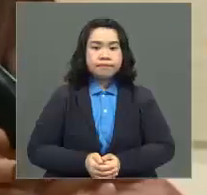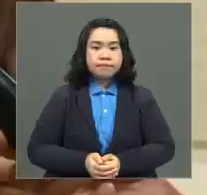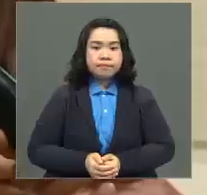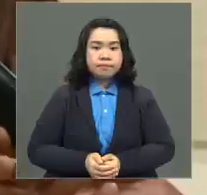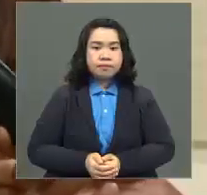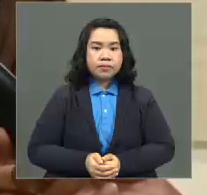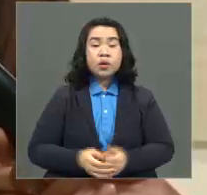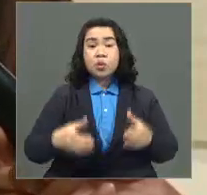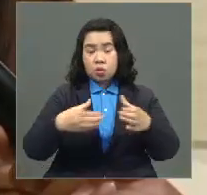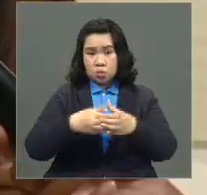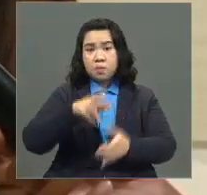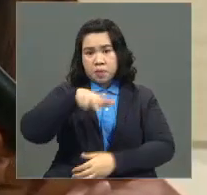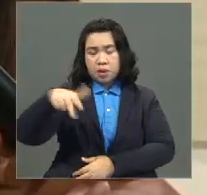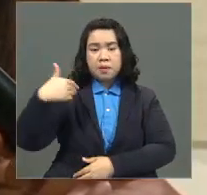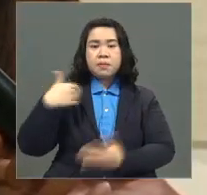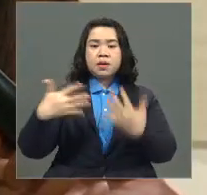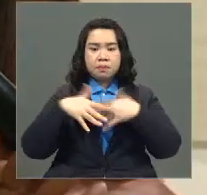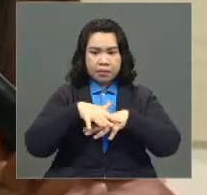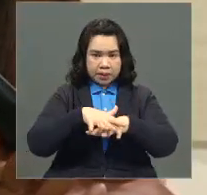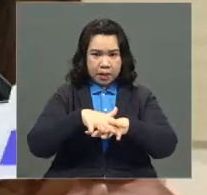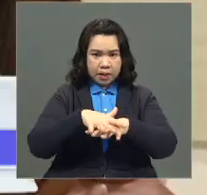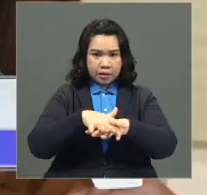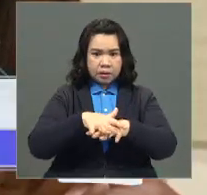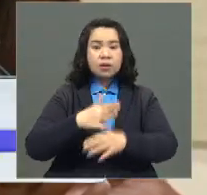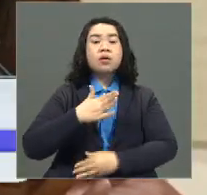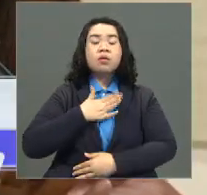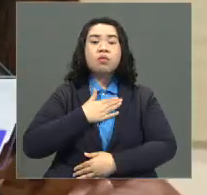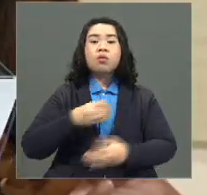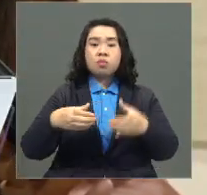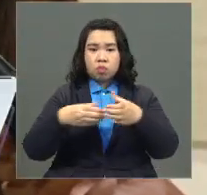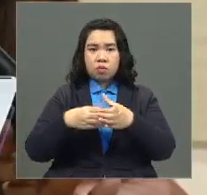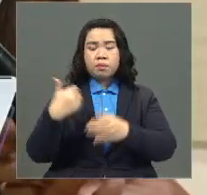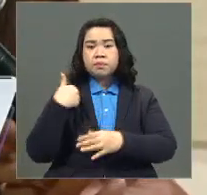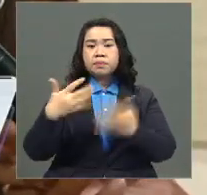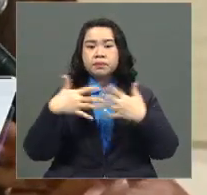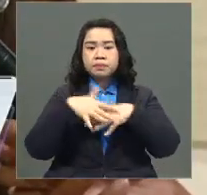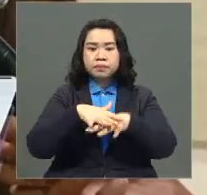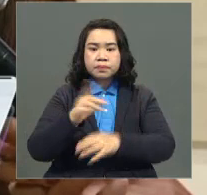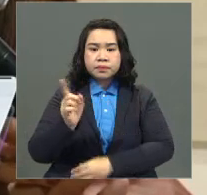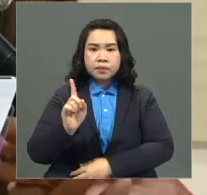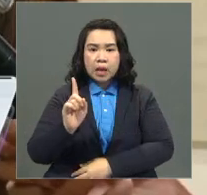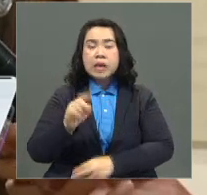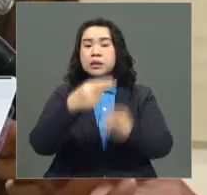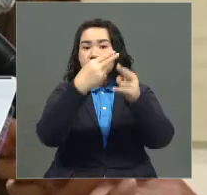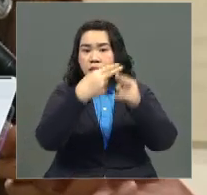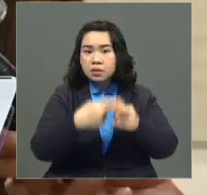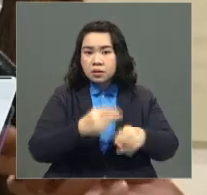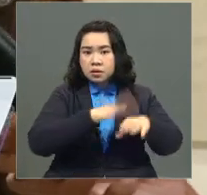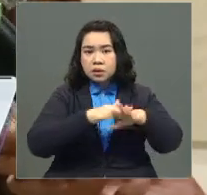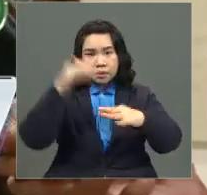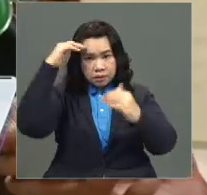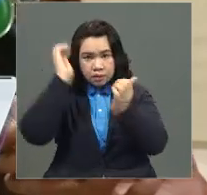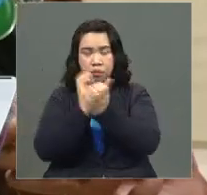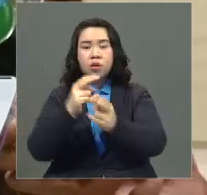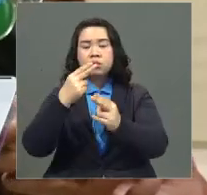ทางพรรคเพื่อไทยก็ได้ประสานได้มีทางผมคณะผมก็ได้ประสานมาเรื่องผู้ที่ออกหมายเรียก